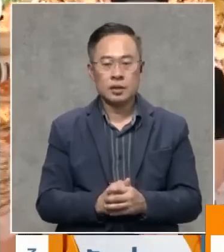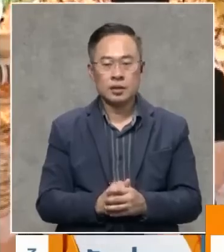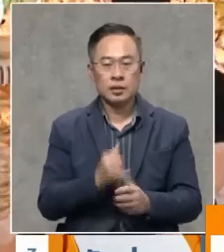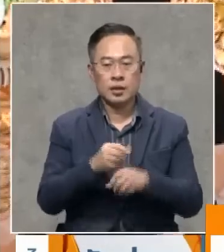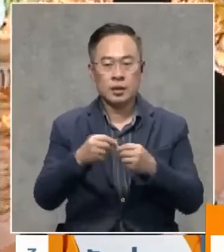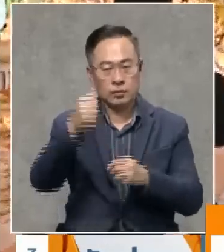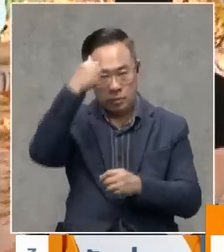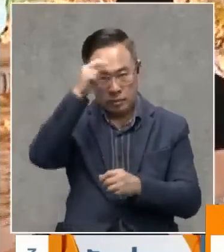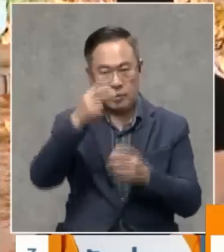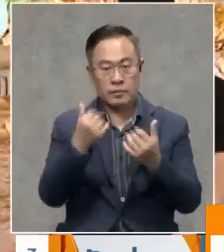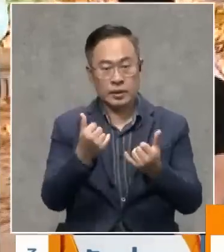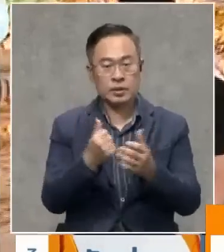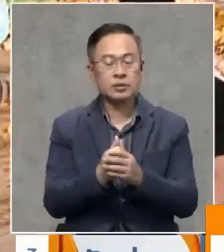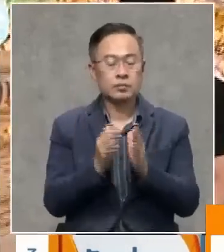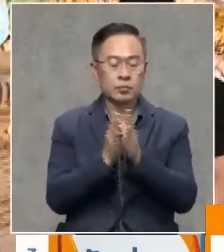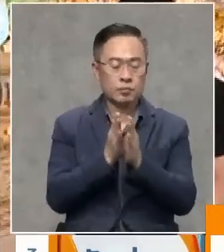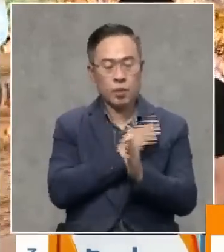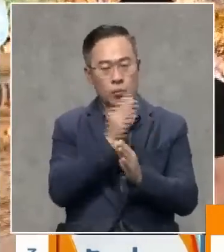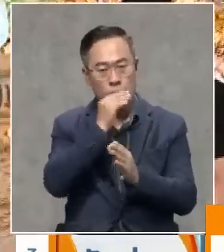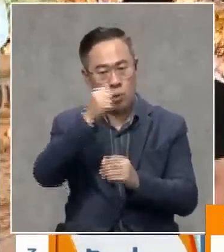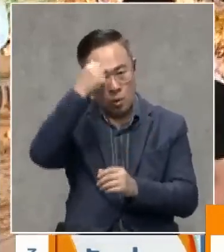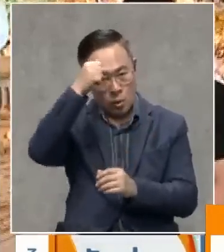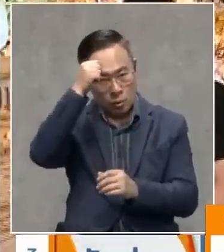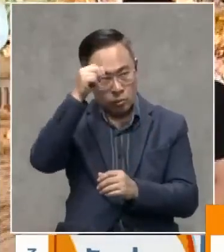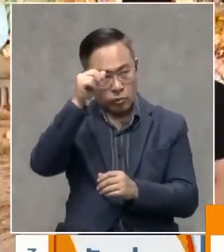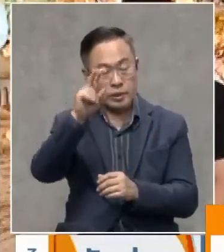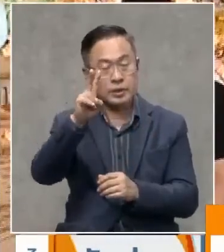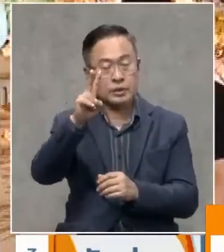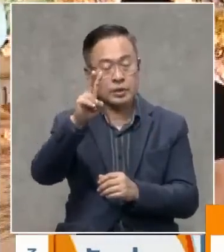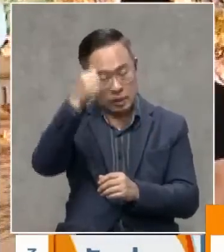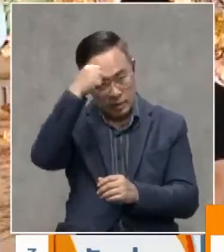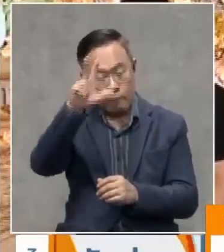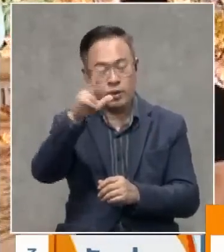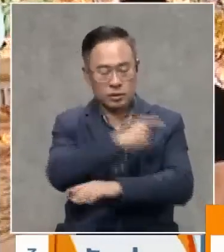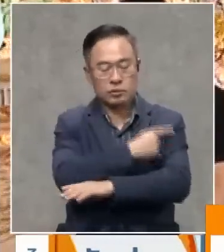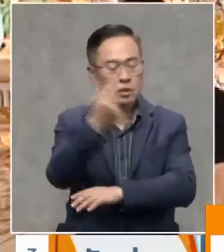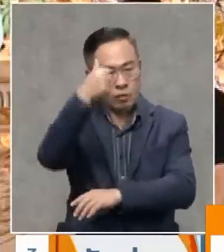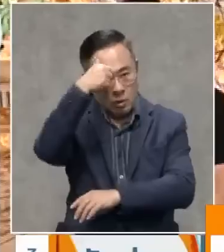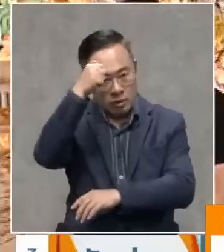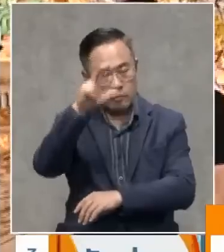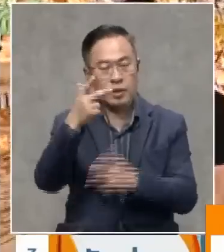านะคะซึ่งก็จะมีการสวดพระอภิธรรมเป็นเวลา2คืนด้วยกันจากนั้น6มีนาคมค่ะ